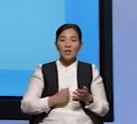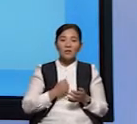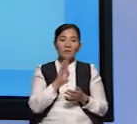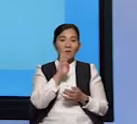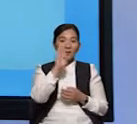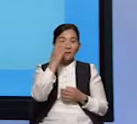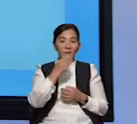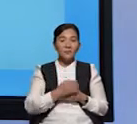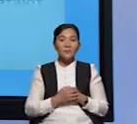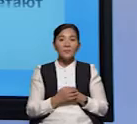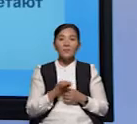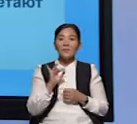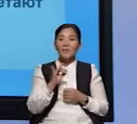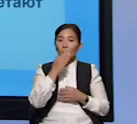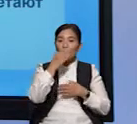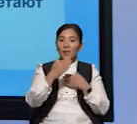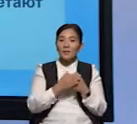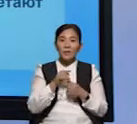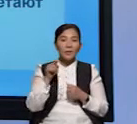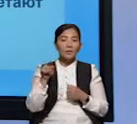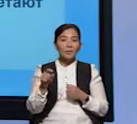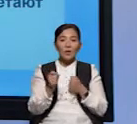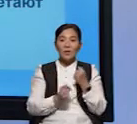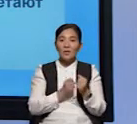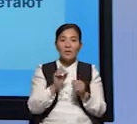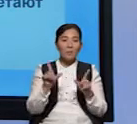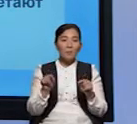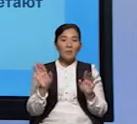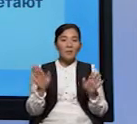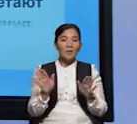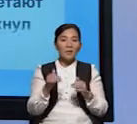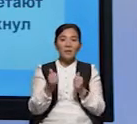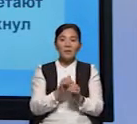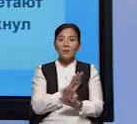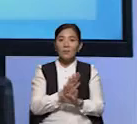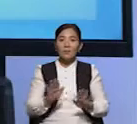злейшего врага и близко к нему не подлетают.